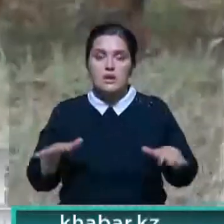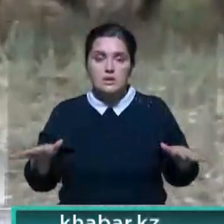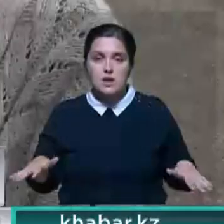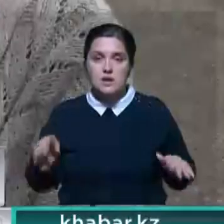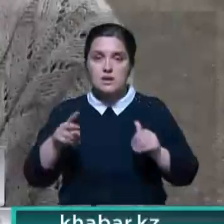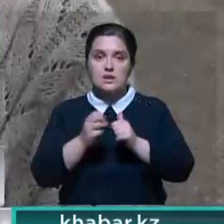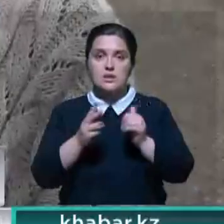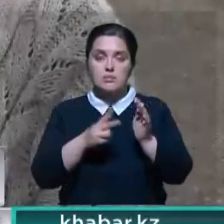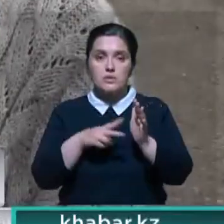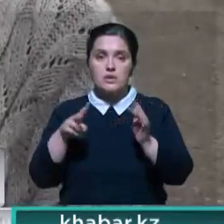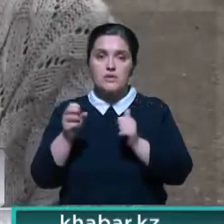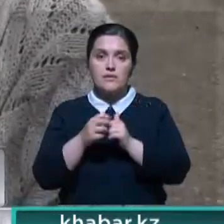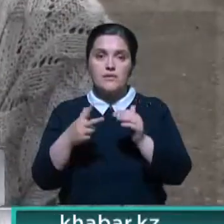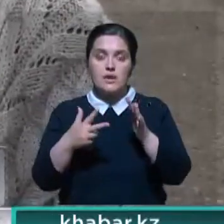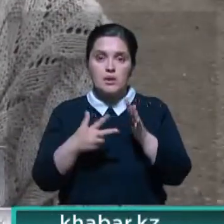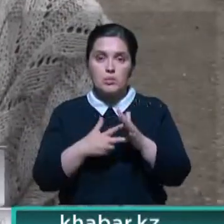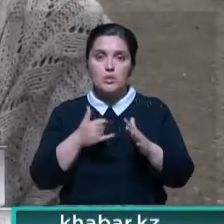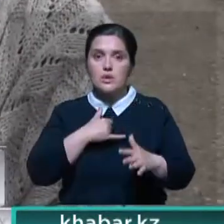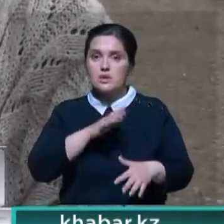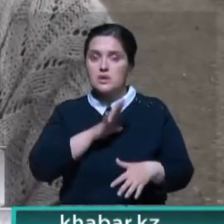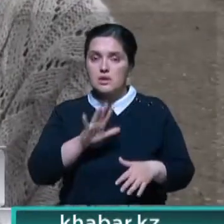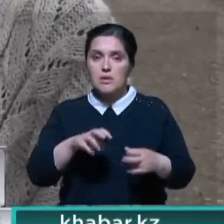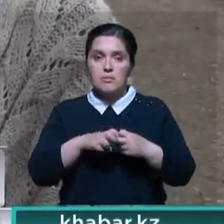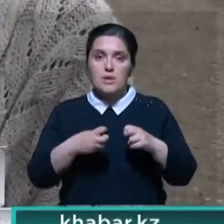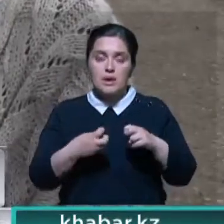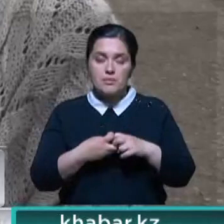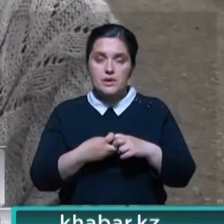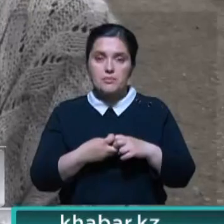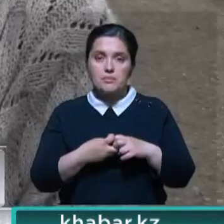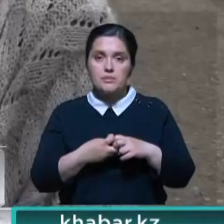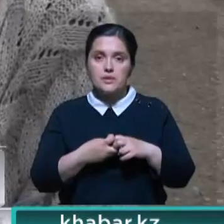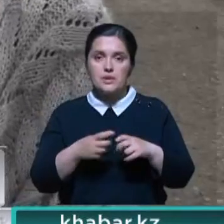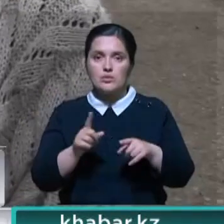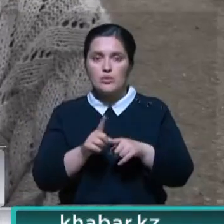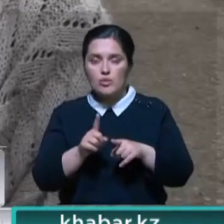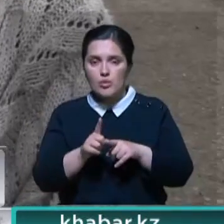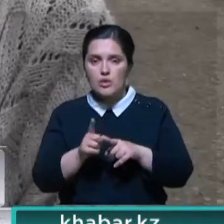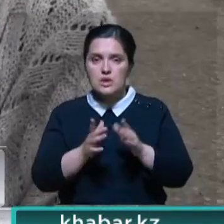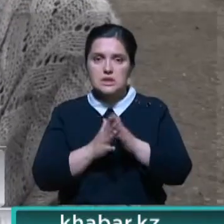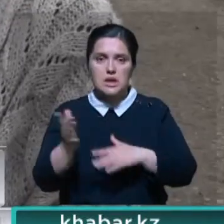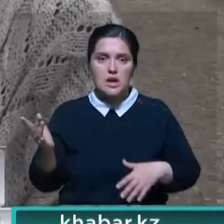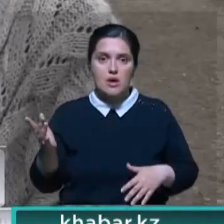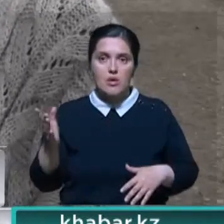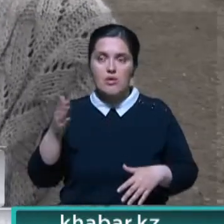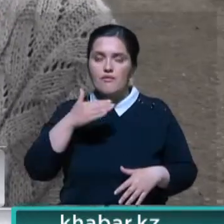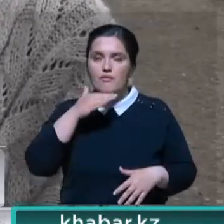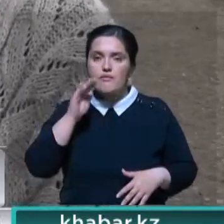17-м, 18-м году, 19-м, у нас не было проблем ни с выпасом скота, ни с сеном. Даже сено не выкашивалось на этих же участках. То есть достаточно